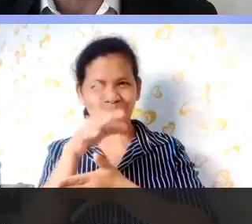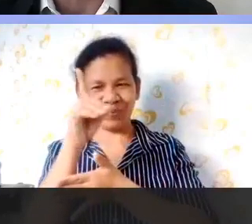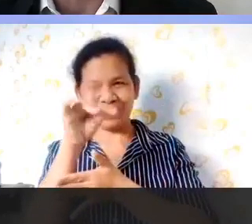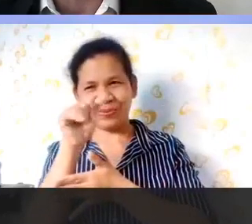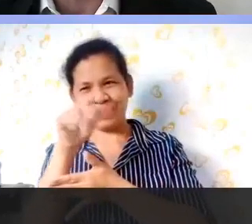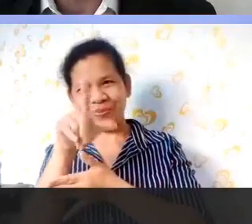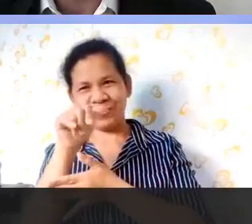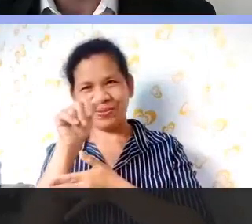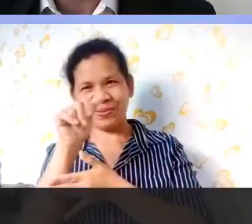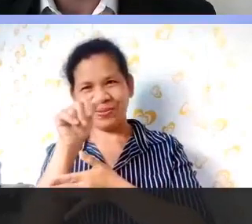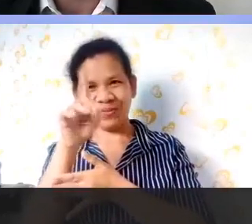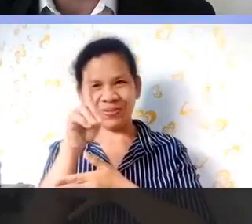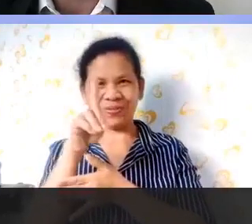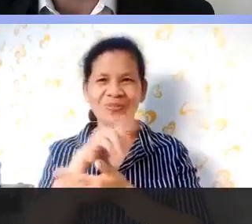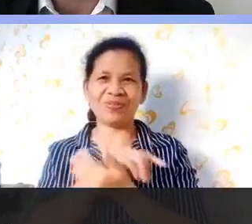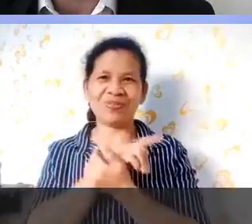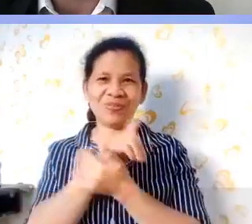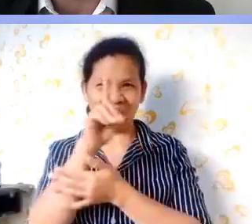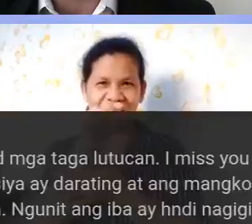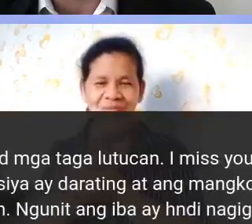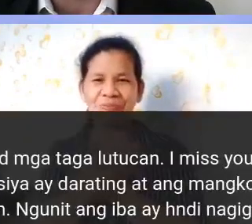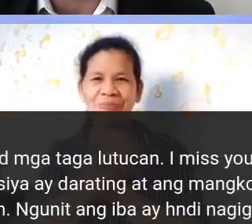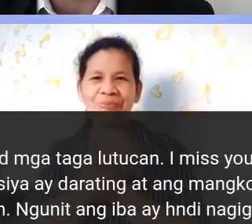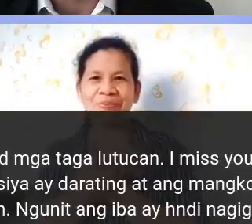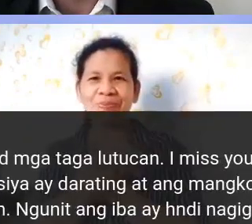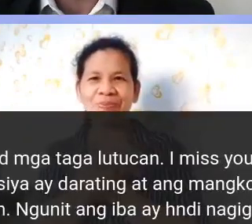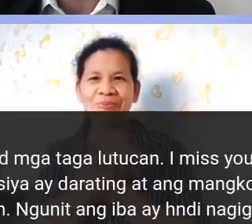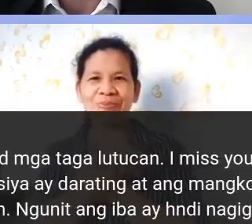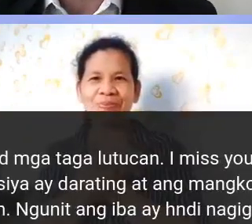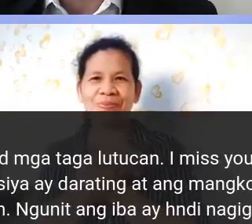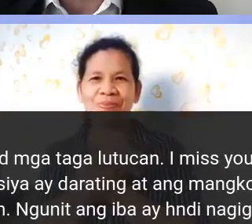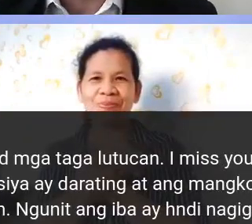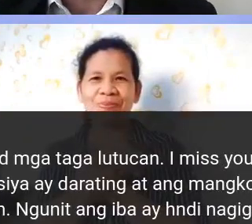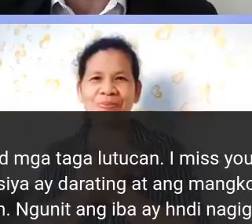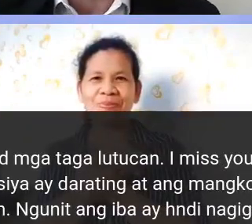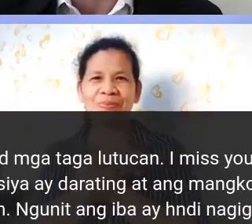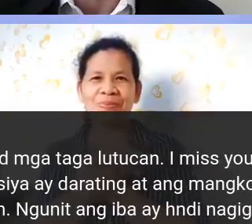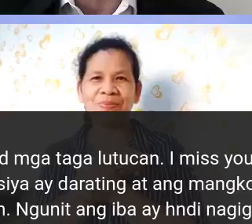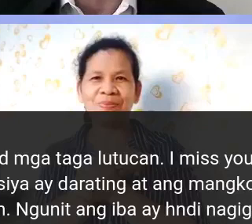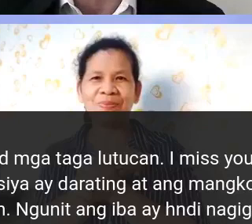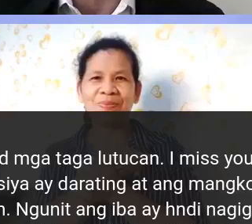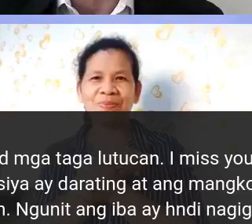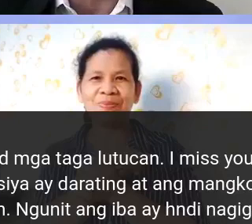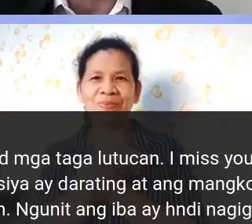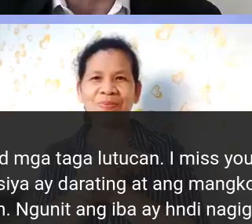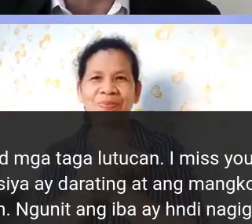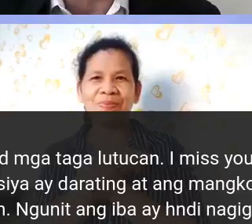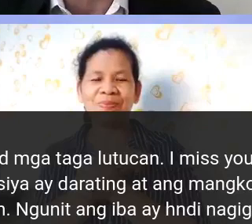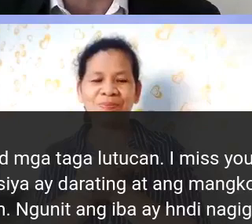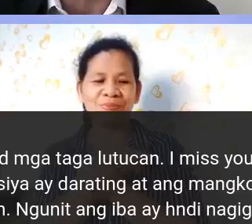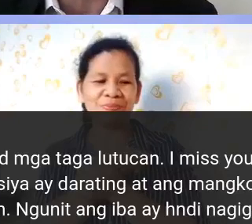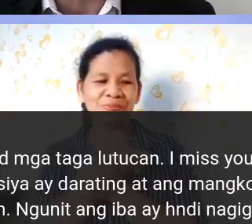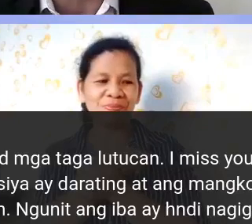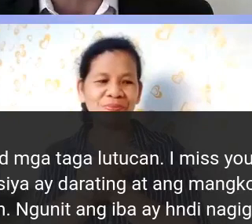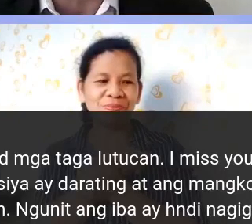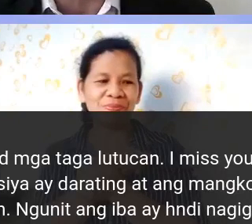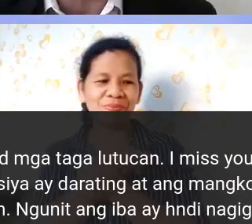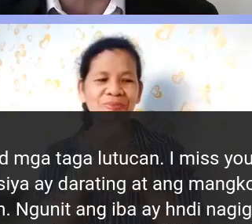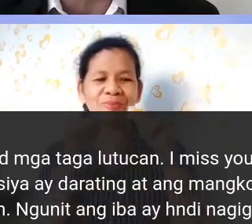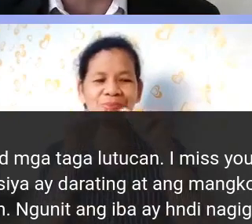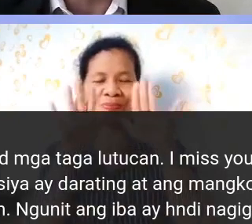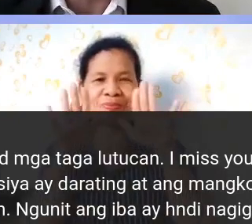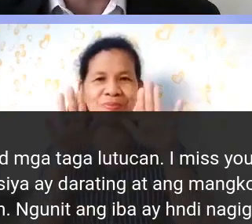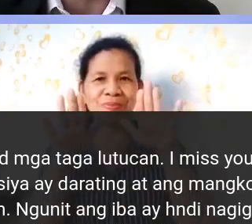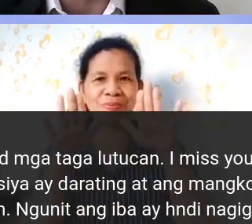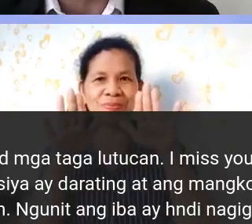thank you, Ma'am Des. Okay, ito din si Michelle Manlapas. Magpagpalang umaga, Pinas. Nasa Qatar